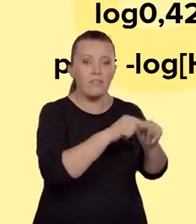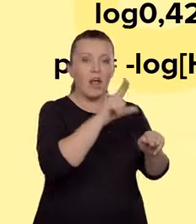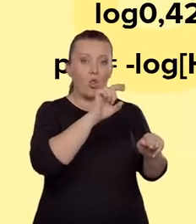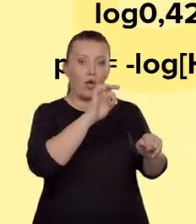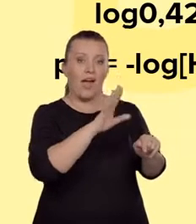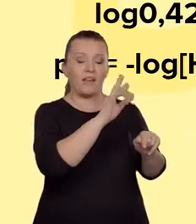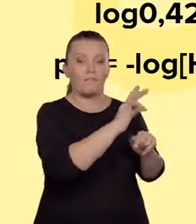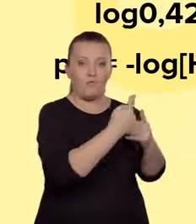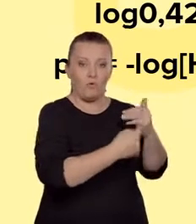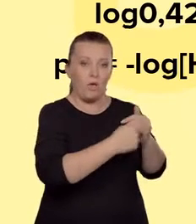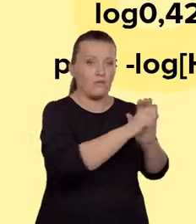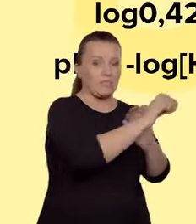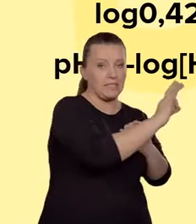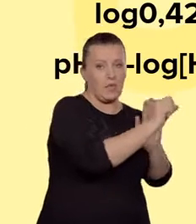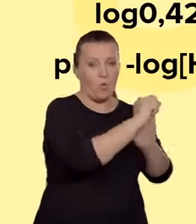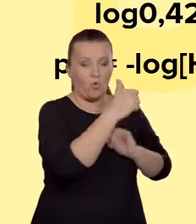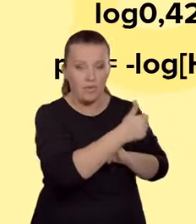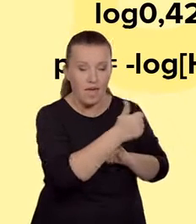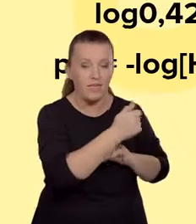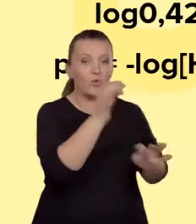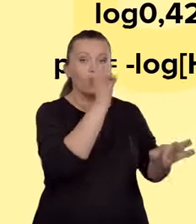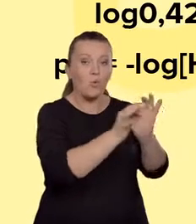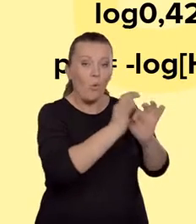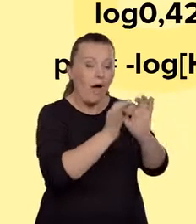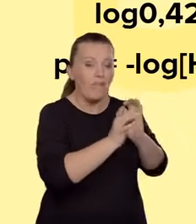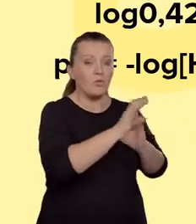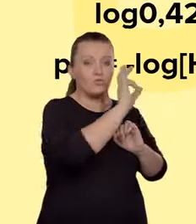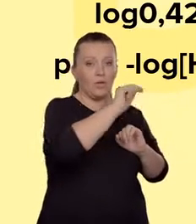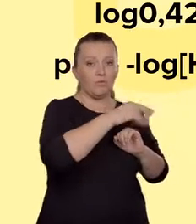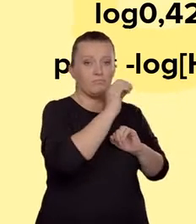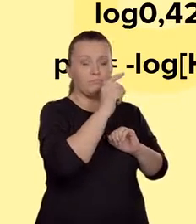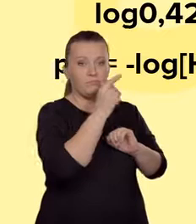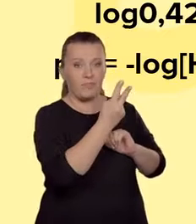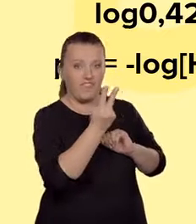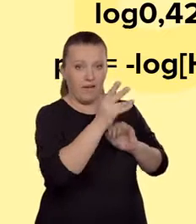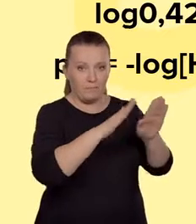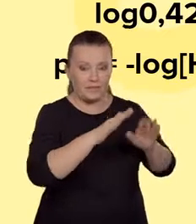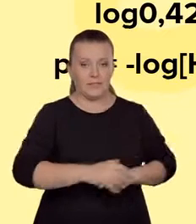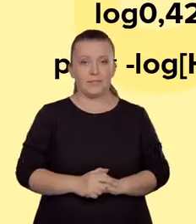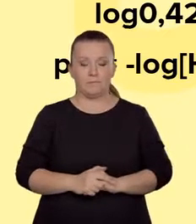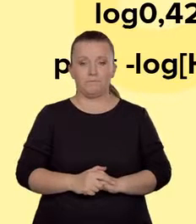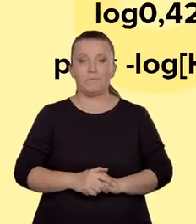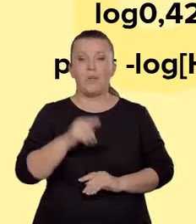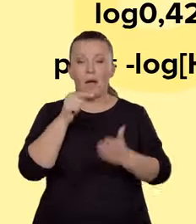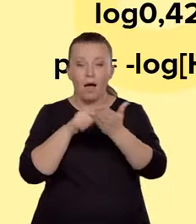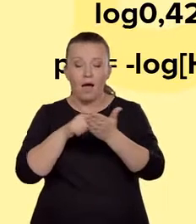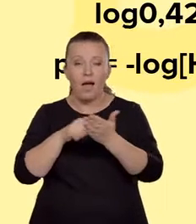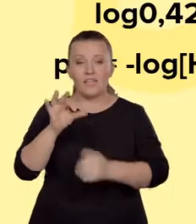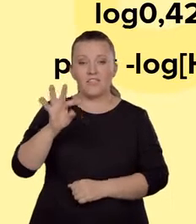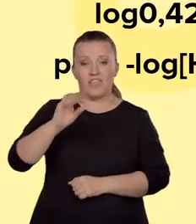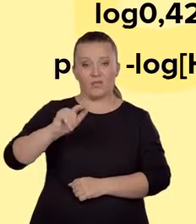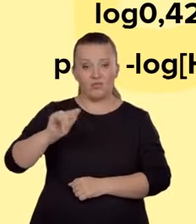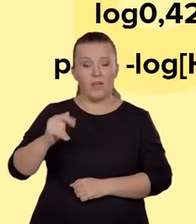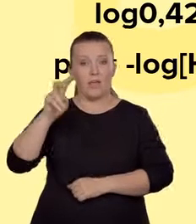do 1, podane z dokładnością do 1/100. Musimy zatem wartość stężenia jonów wodorowych zapisać w taki